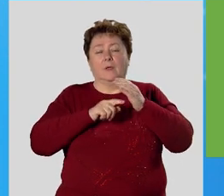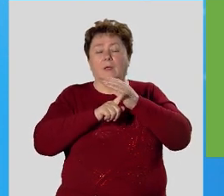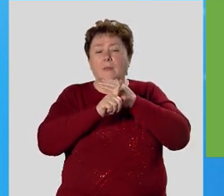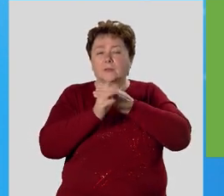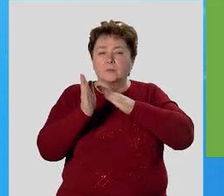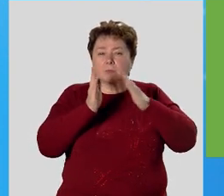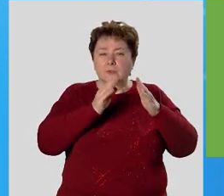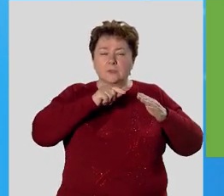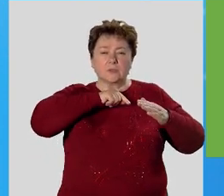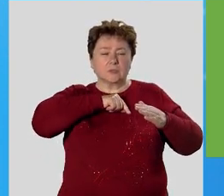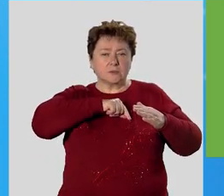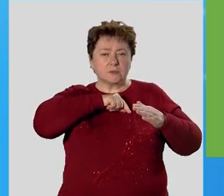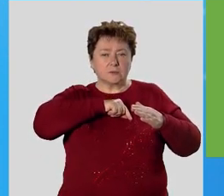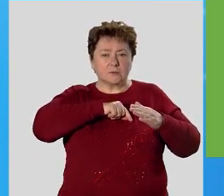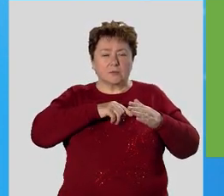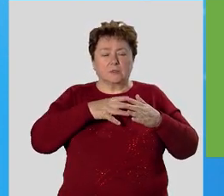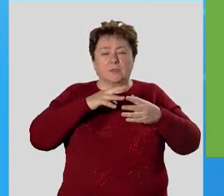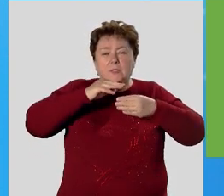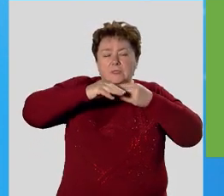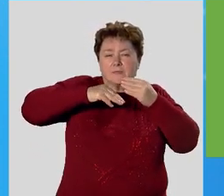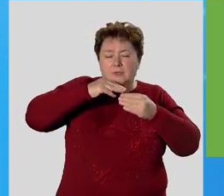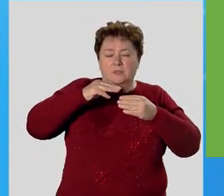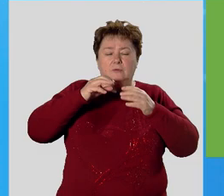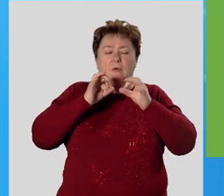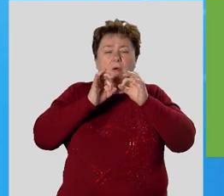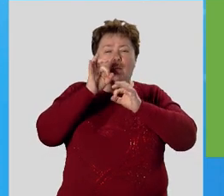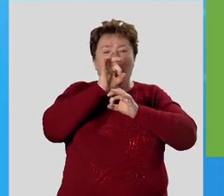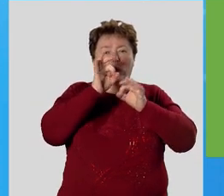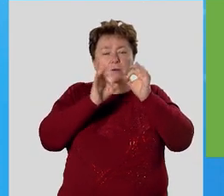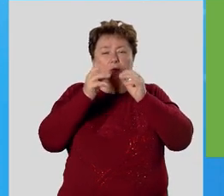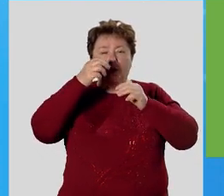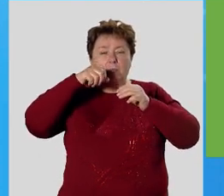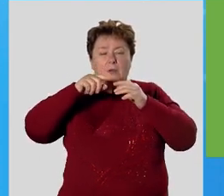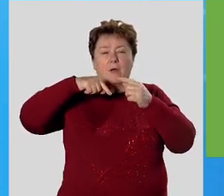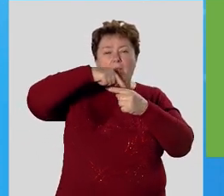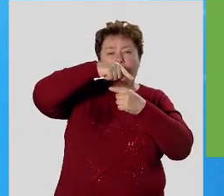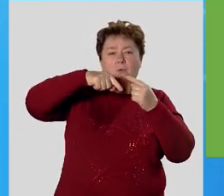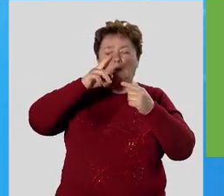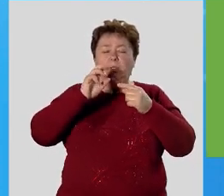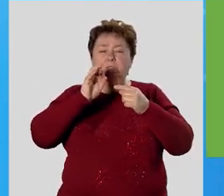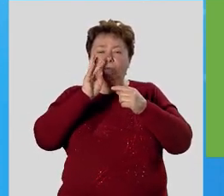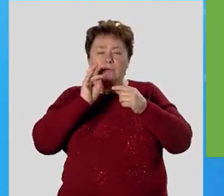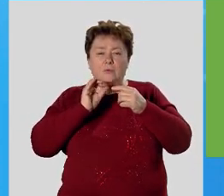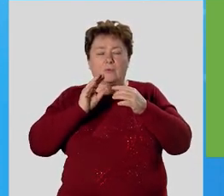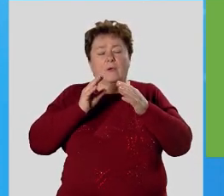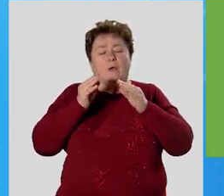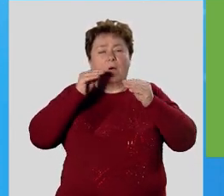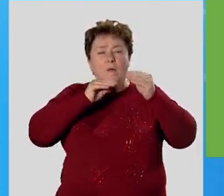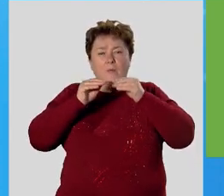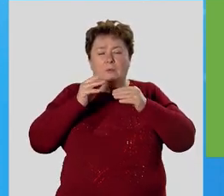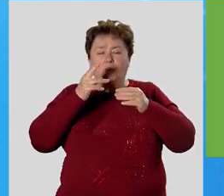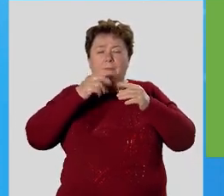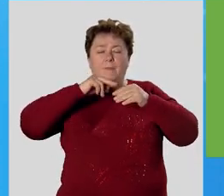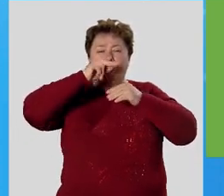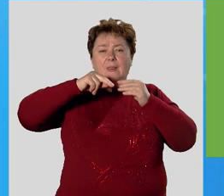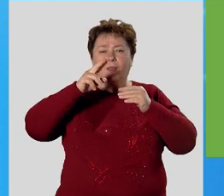Начало процесса характеризуется сворачиванием молекулы ДНК вокруг гистонов. Комплекс петли и